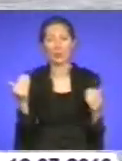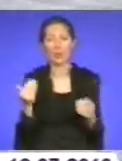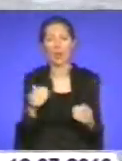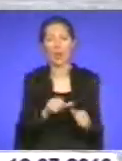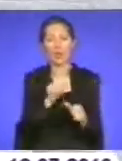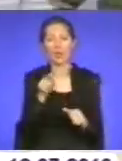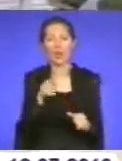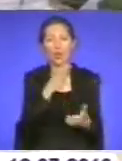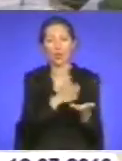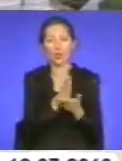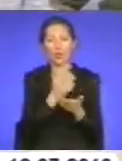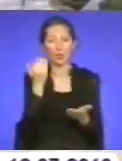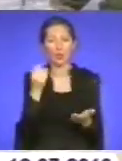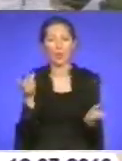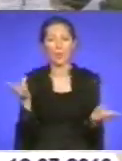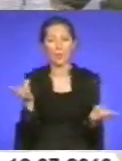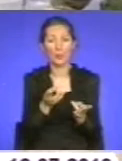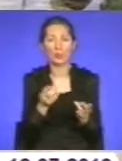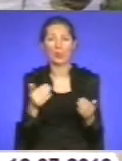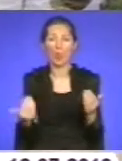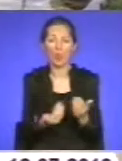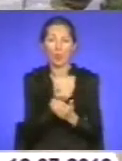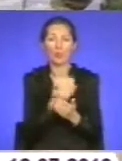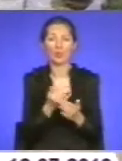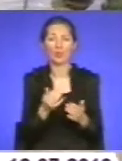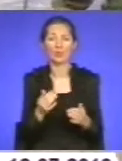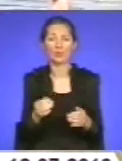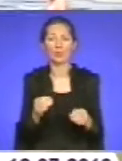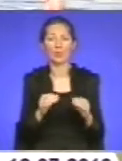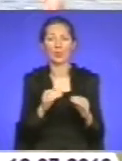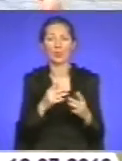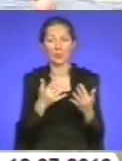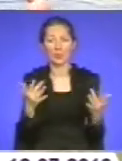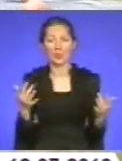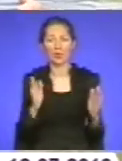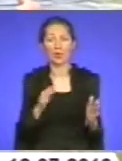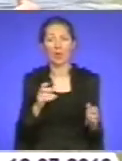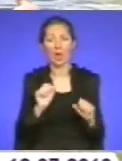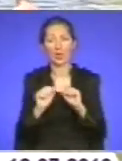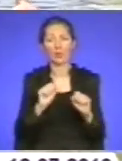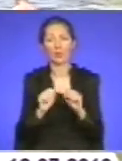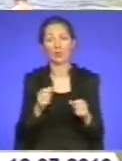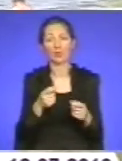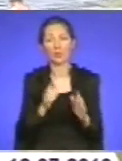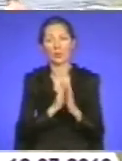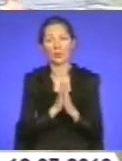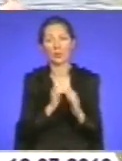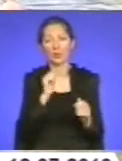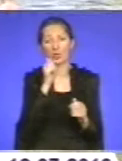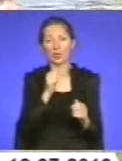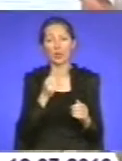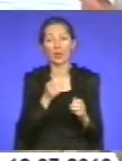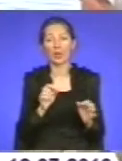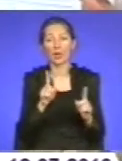службі давно потрібно оновити спорядження. І хоча її керівництво озвучує цю проблему з року в рік, поки що нічого не